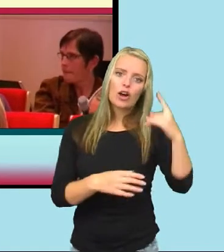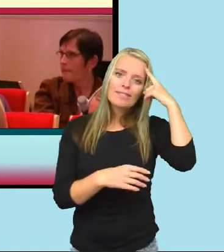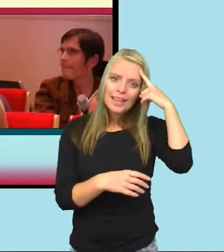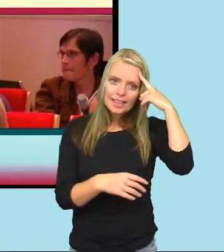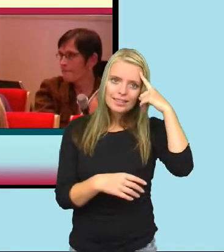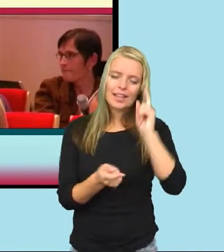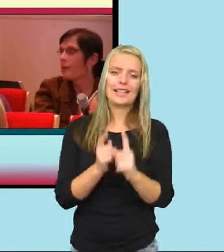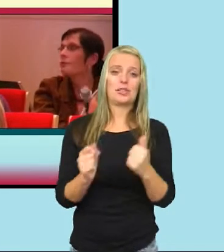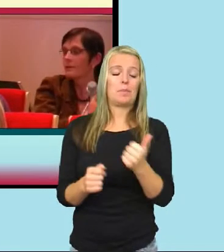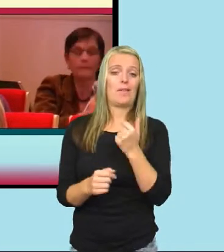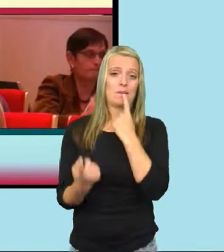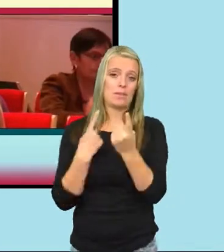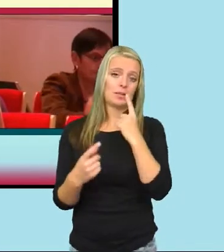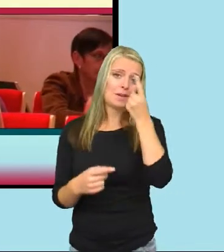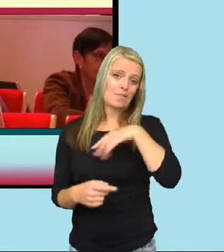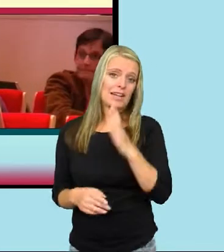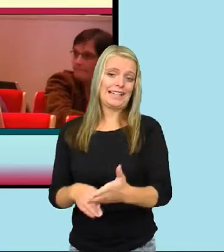behövs dialog i förväg.